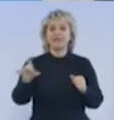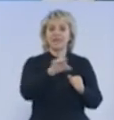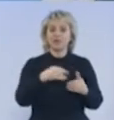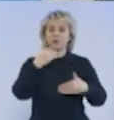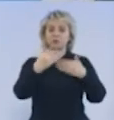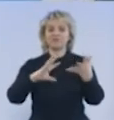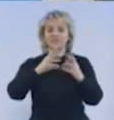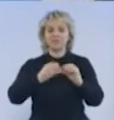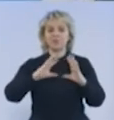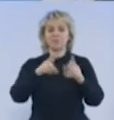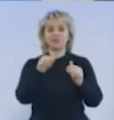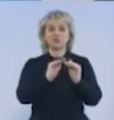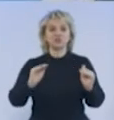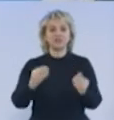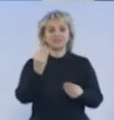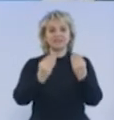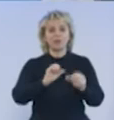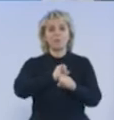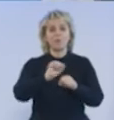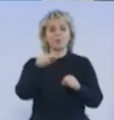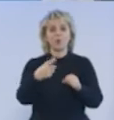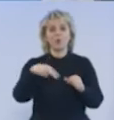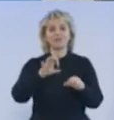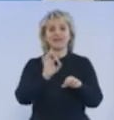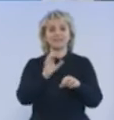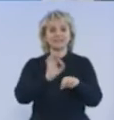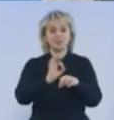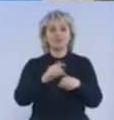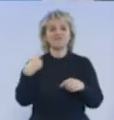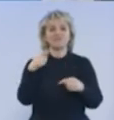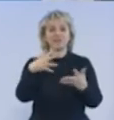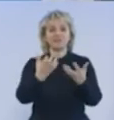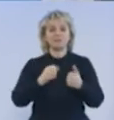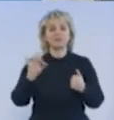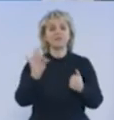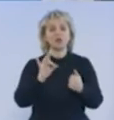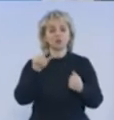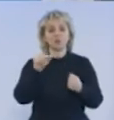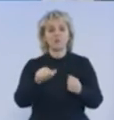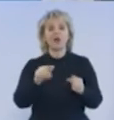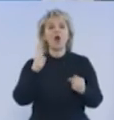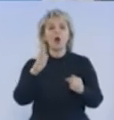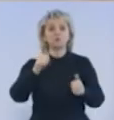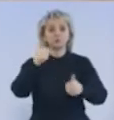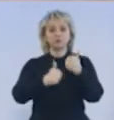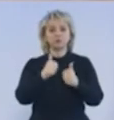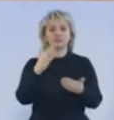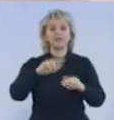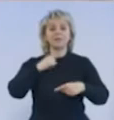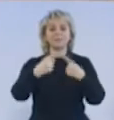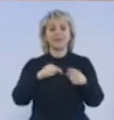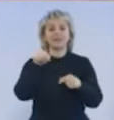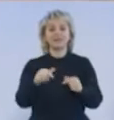Региональный этап всемирных детских игр победителей онкозаболеваний впервые примет Ростов. О будущих соревнованиях и